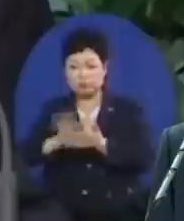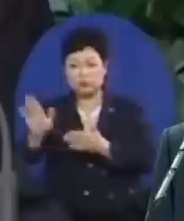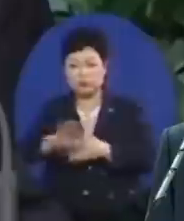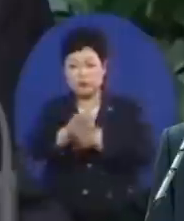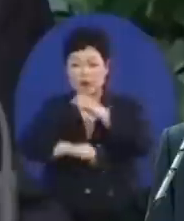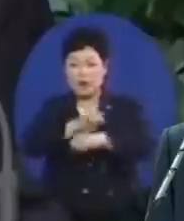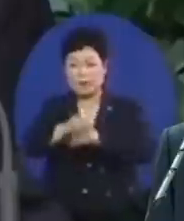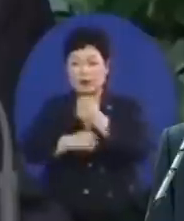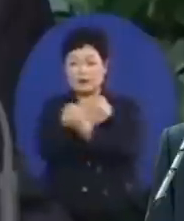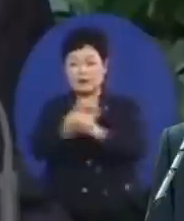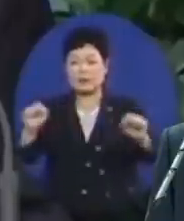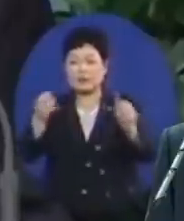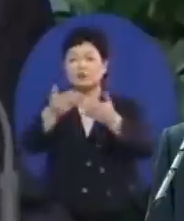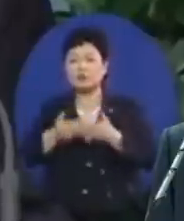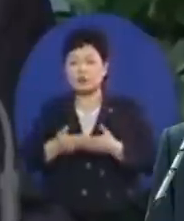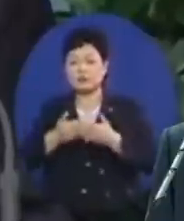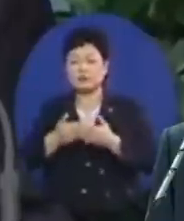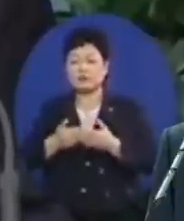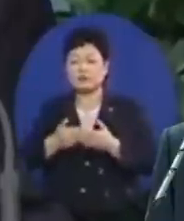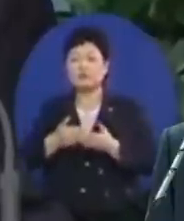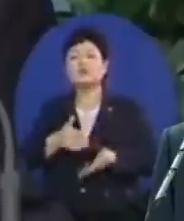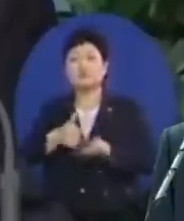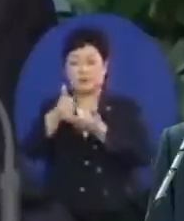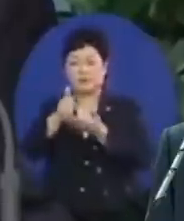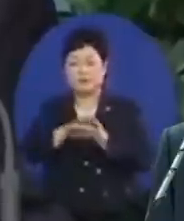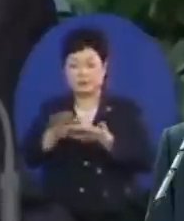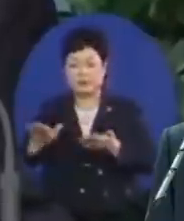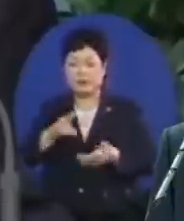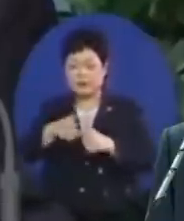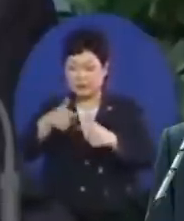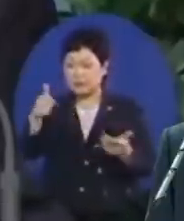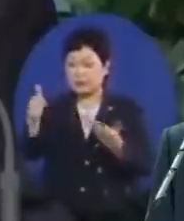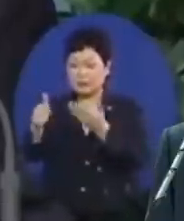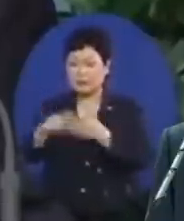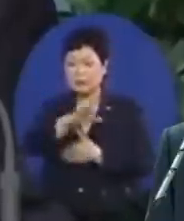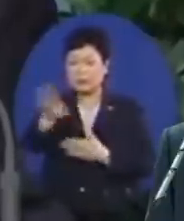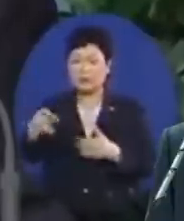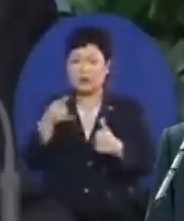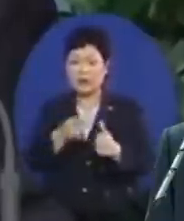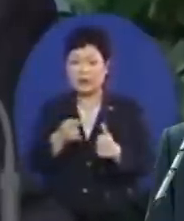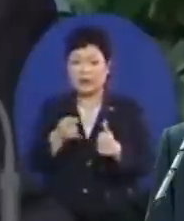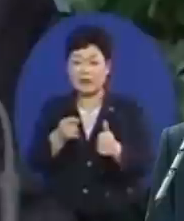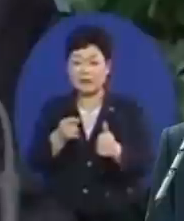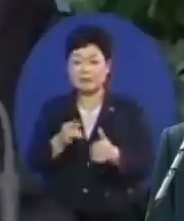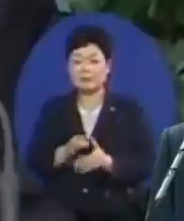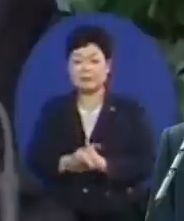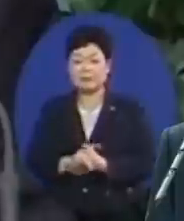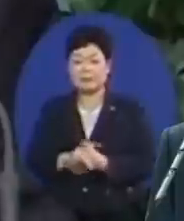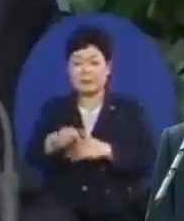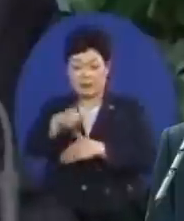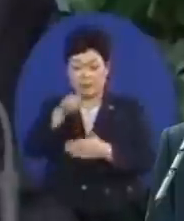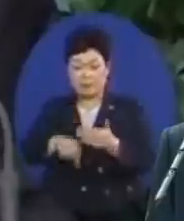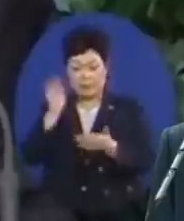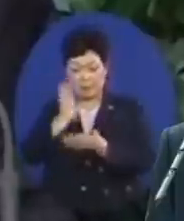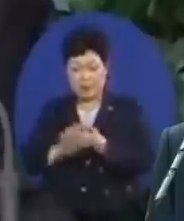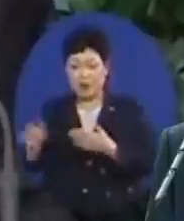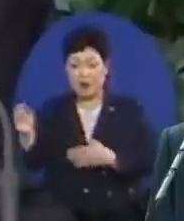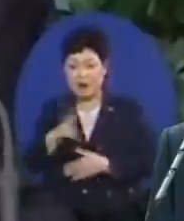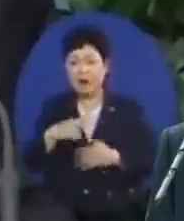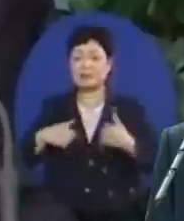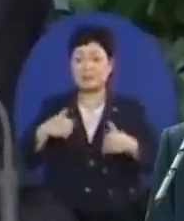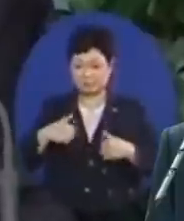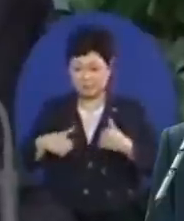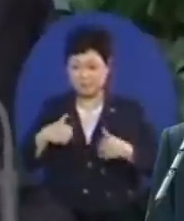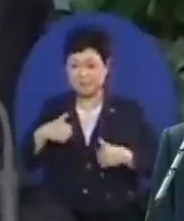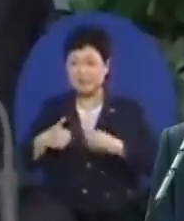해방과 자유를 주님을 갖다 주시는 것이니, 예수님은 우리에게 마음의 평안과